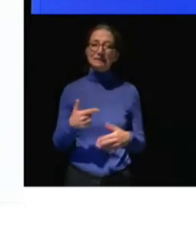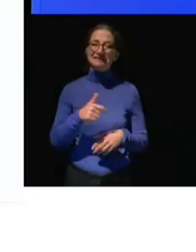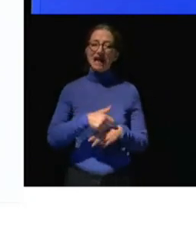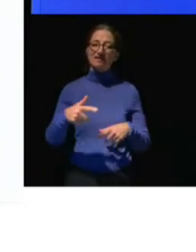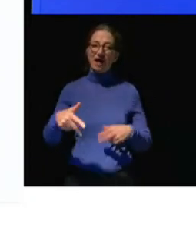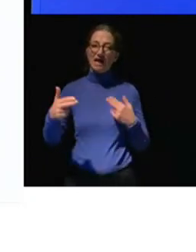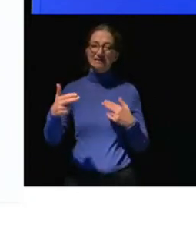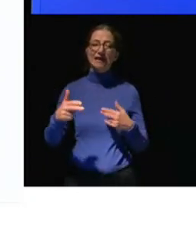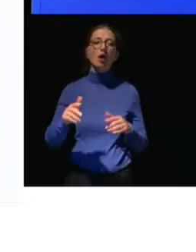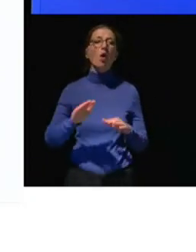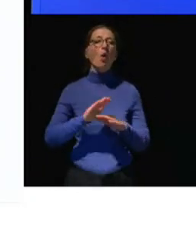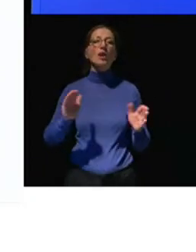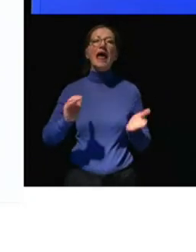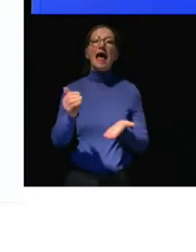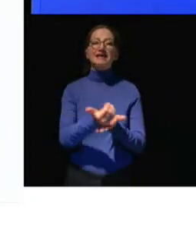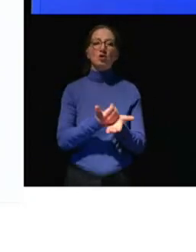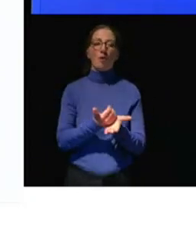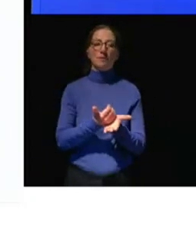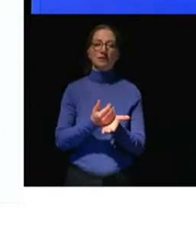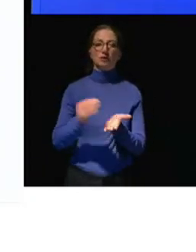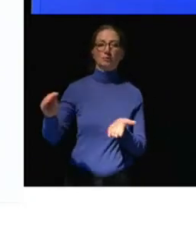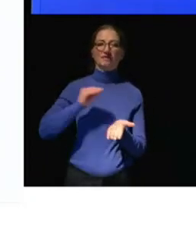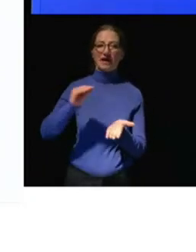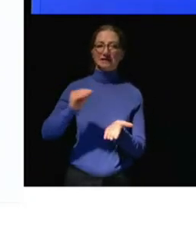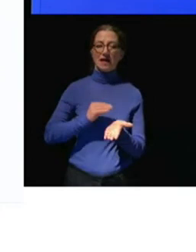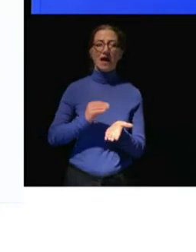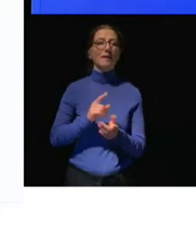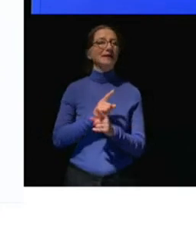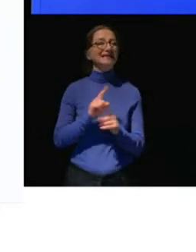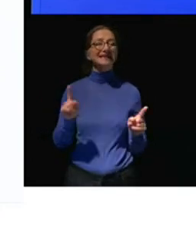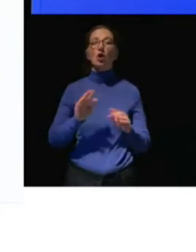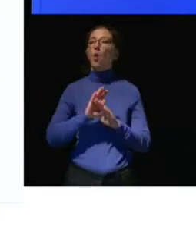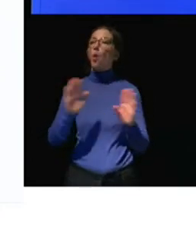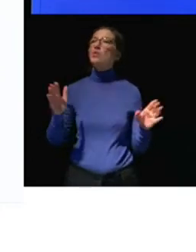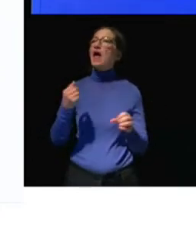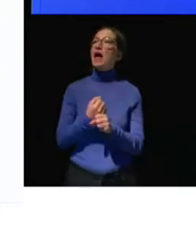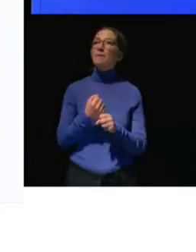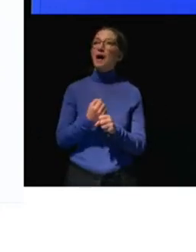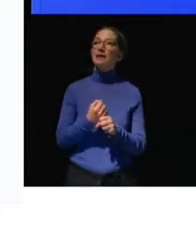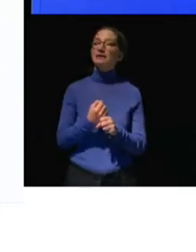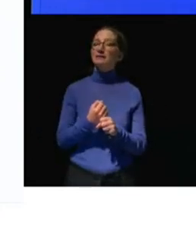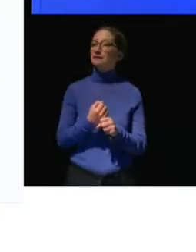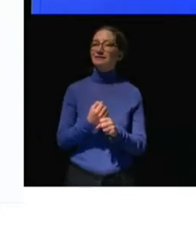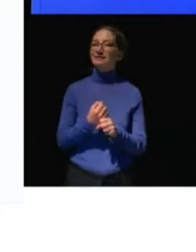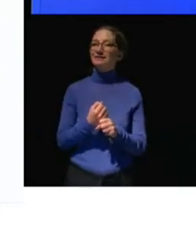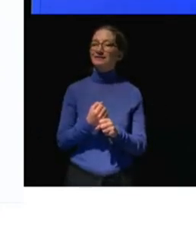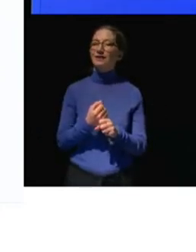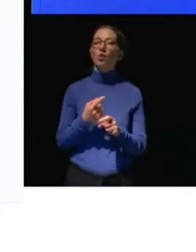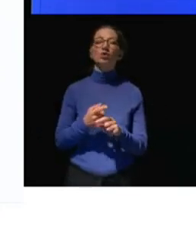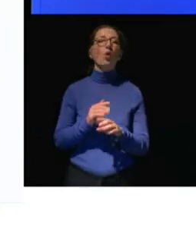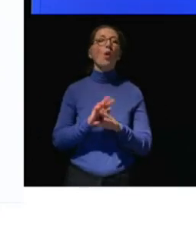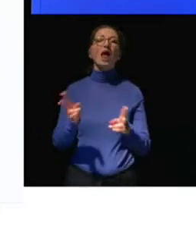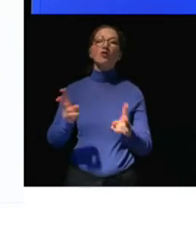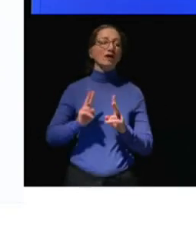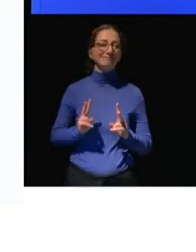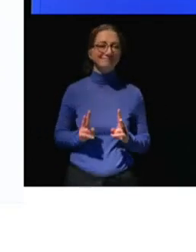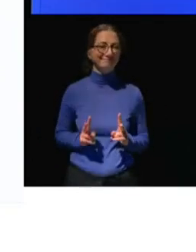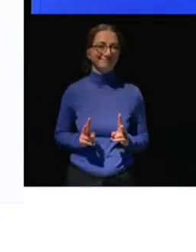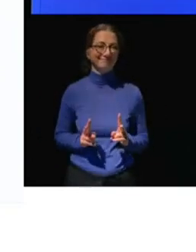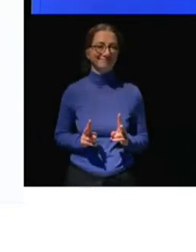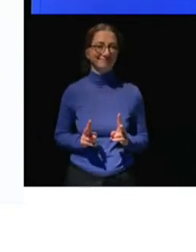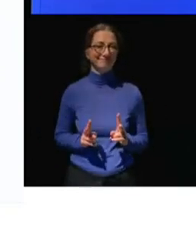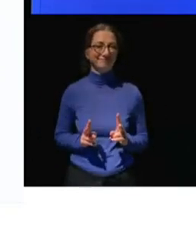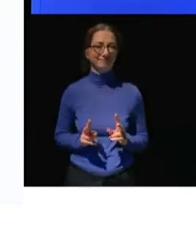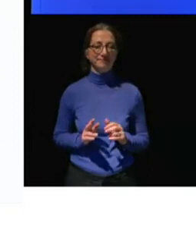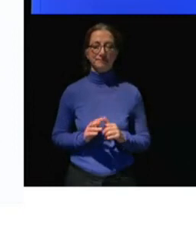generiert wird und nicht, wo keine Arbeit oder kein Auftrag verrichtet wird bzw. vorliegt. Ich beschreibe nun